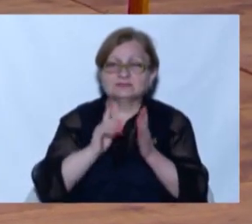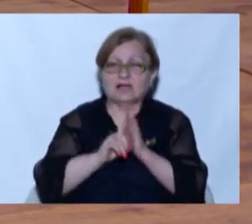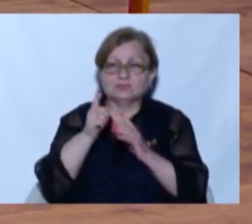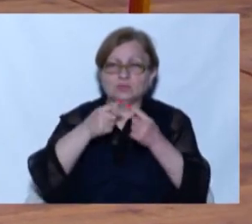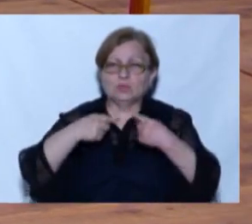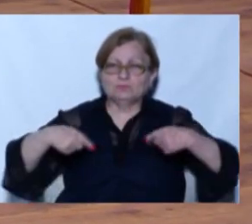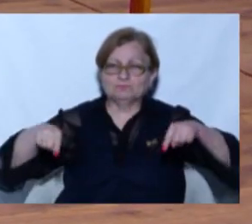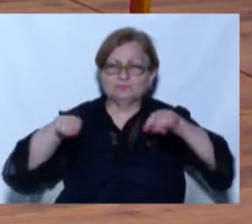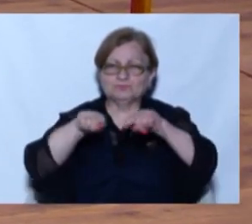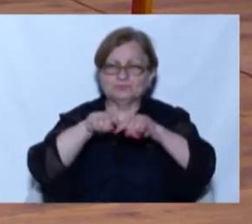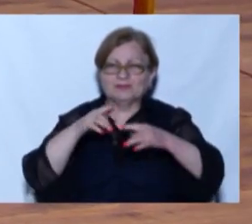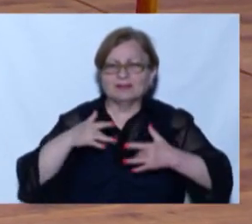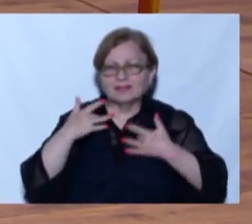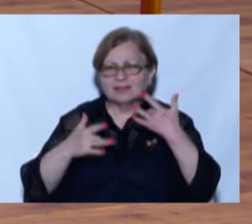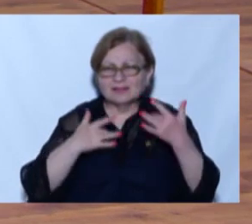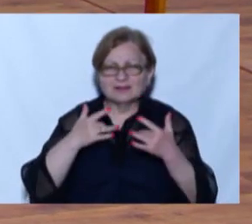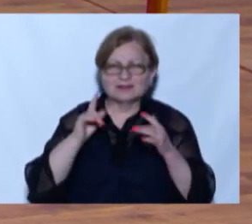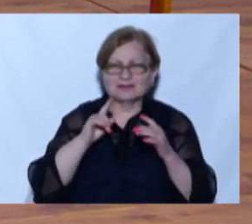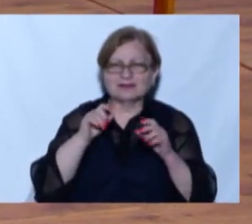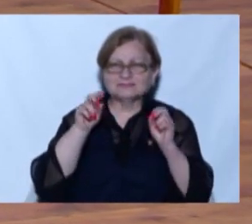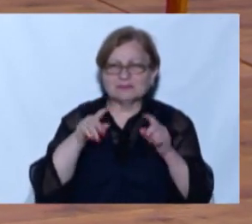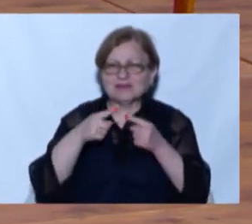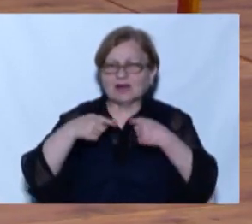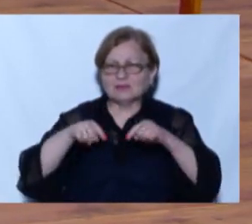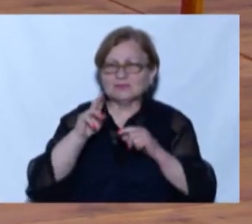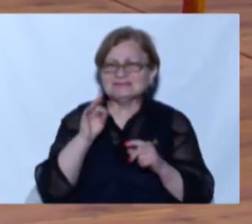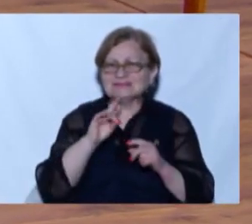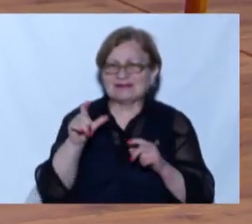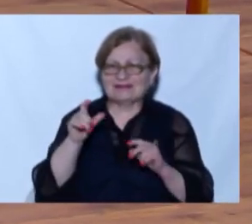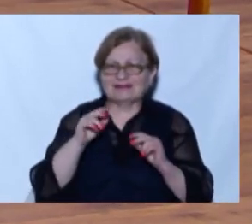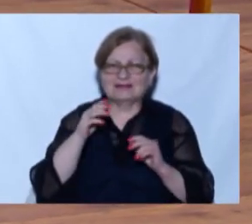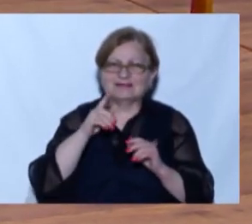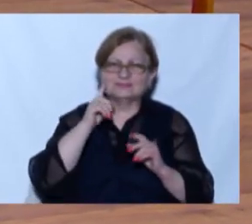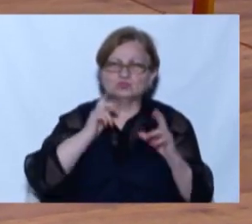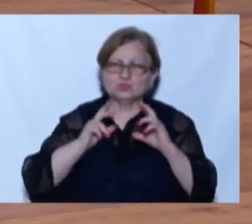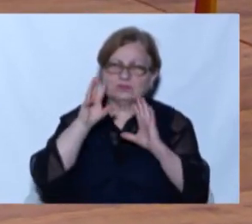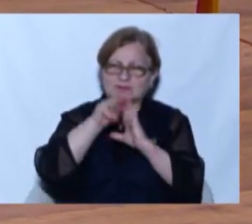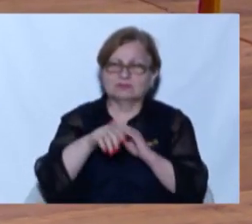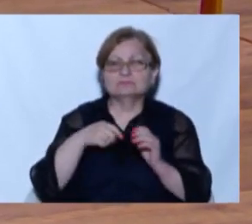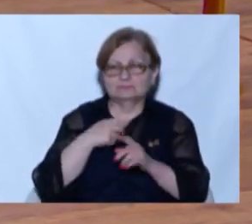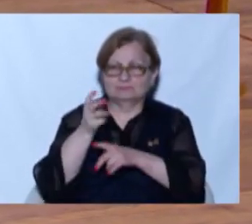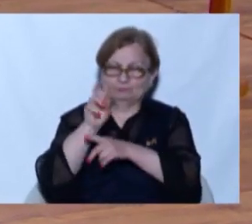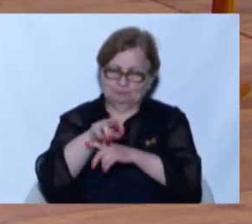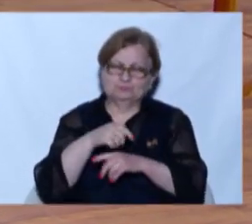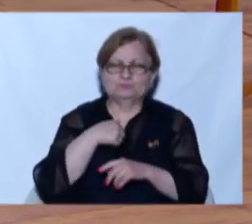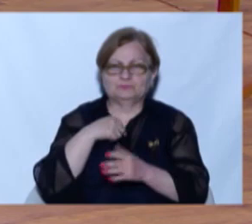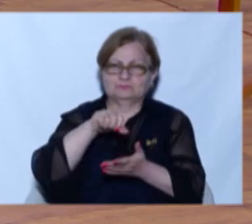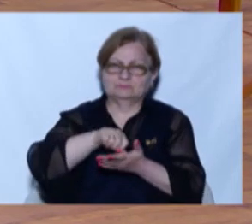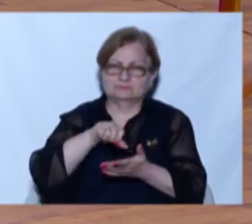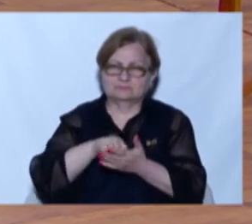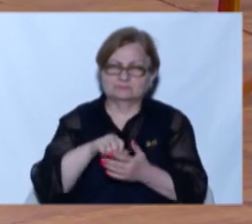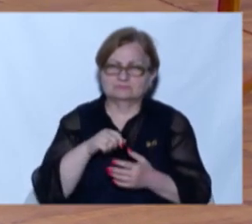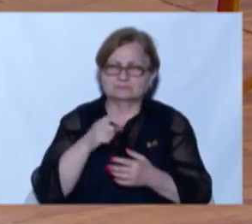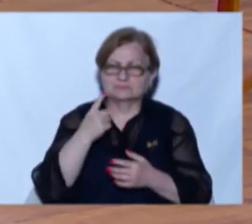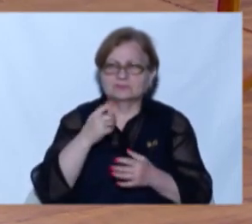წრე პიესებს დგამდნენ, თამაშობდნენ. დრამწრე მუშაობდა, მივაშურე, გავხდი წევრი. ერთხელაც